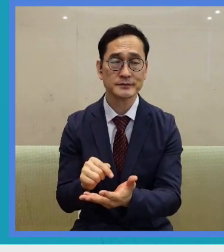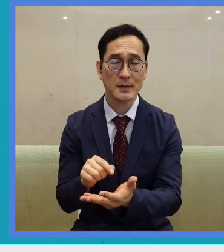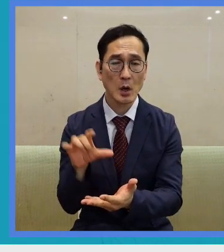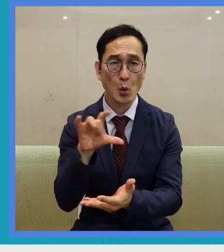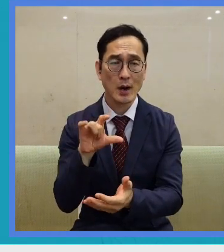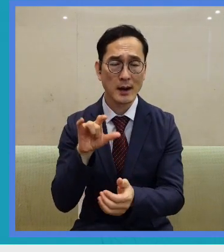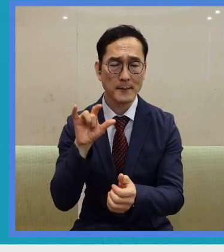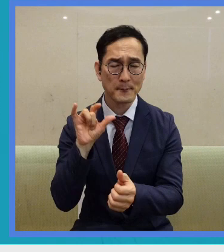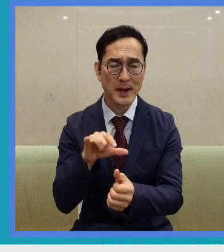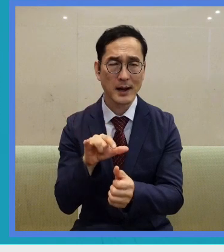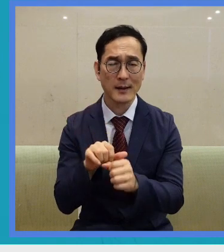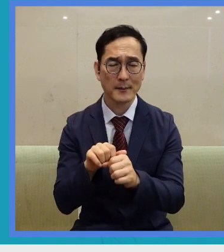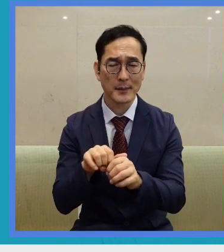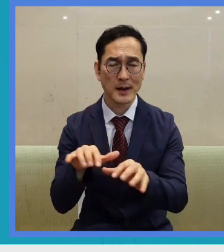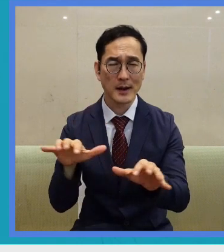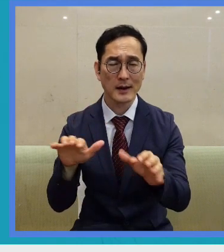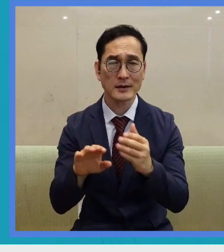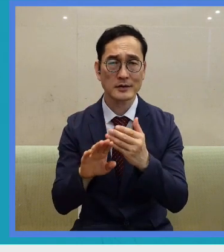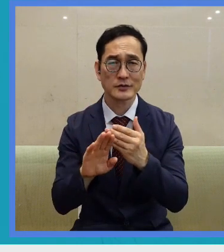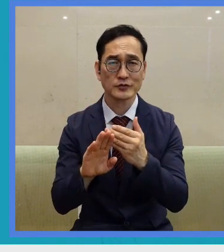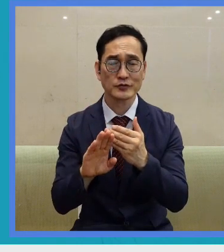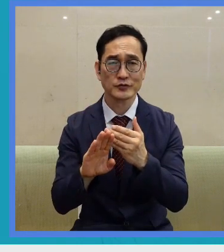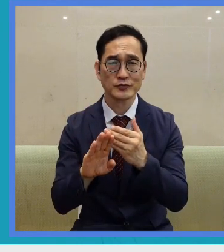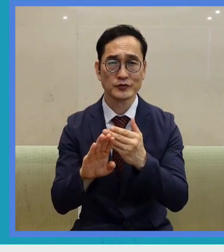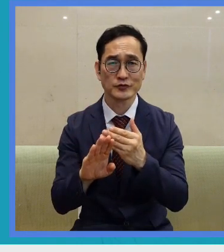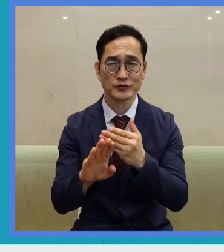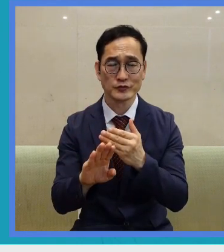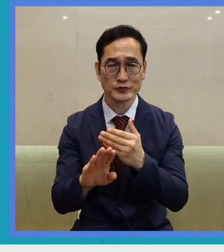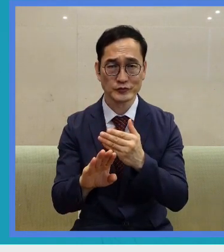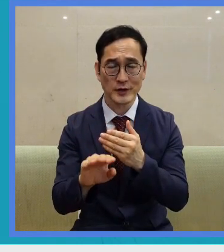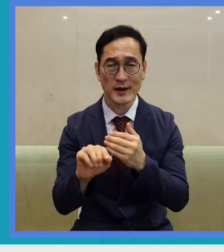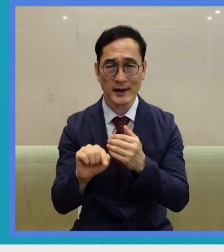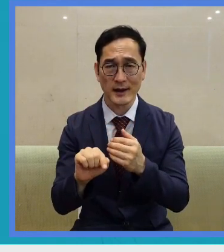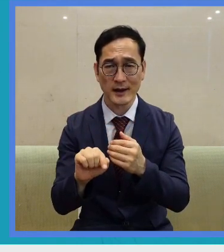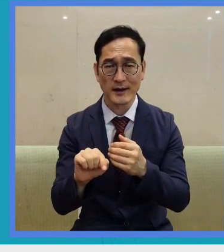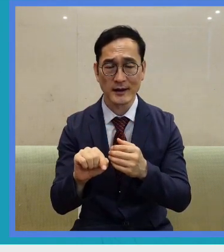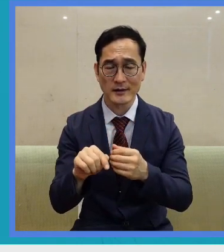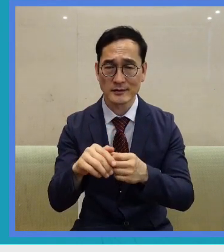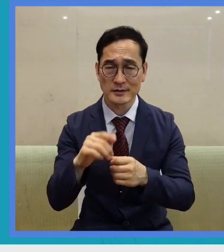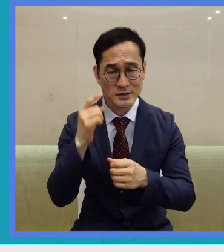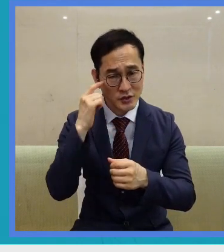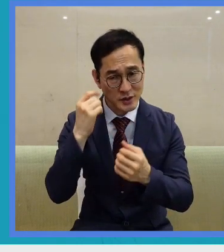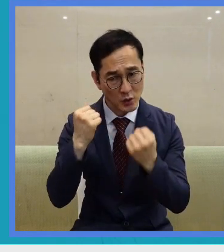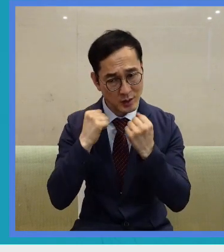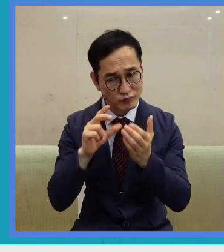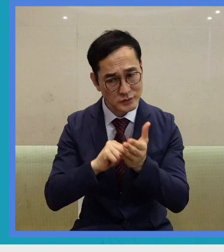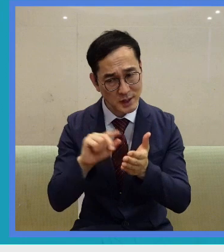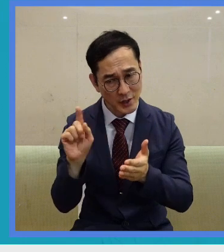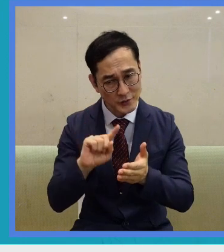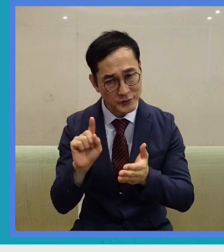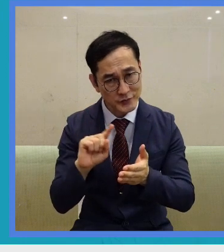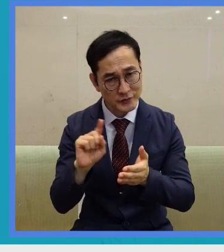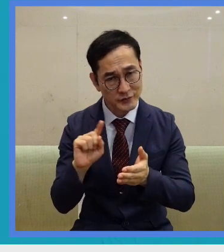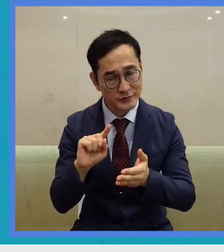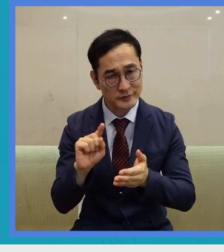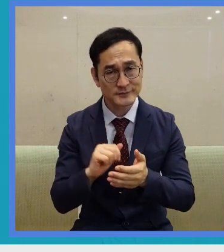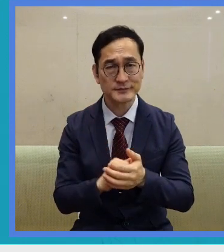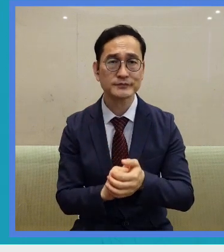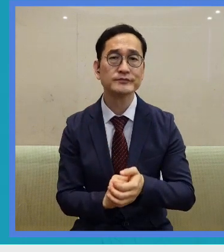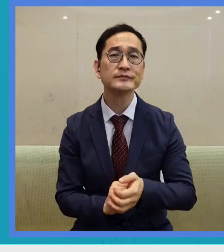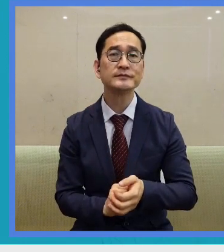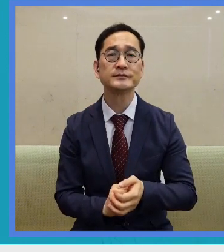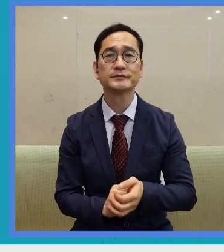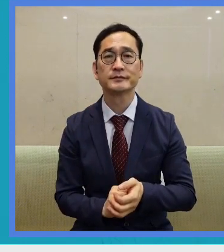후에 55일, 즉 초기에 이제 어떤 경향을 보이고 있는지에 대해서 언급한 것입니다.